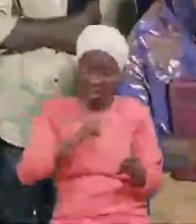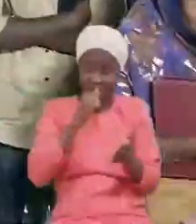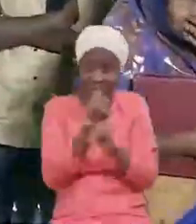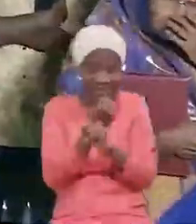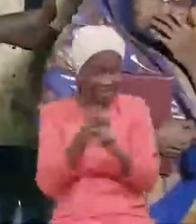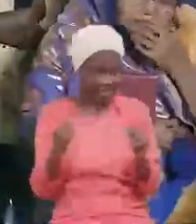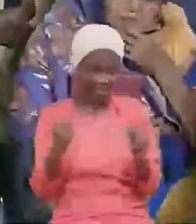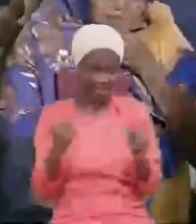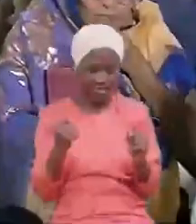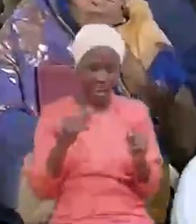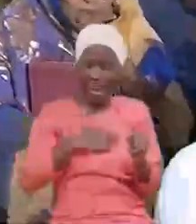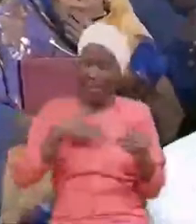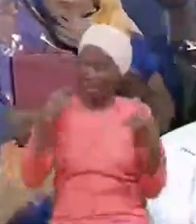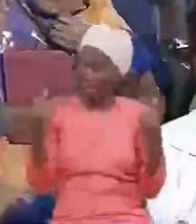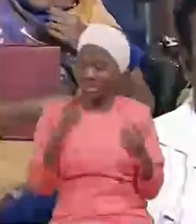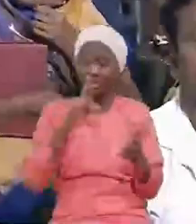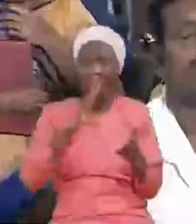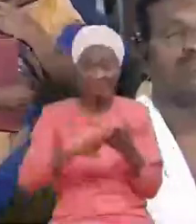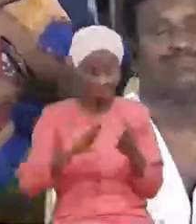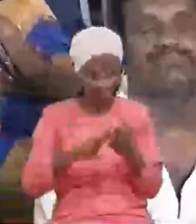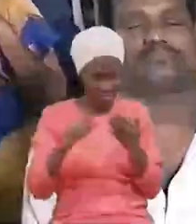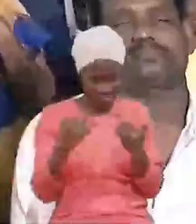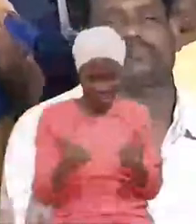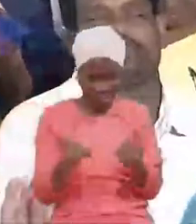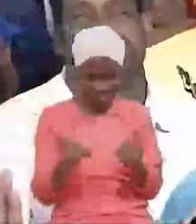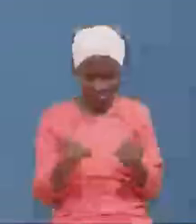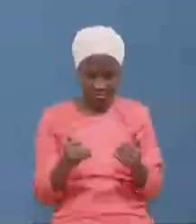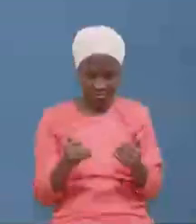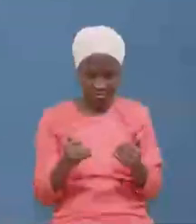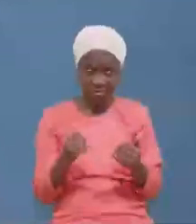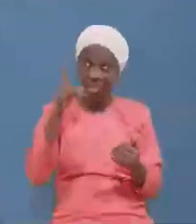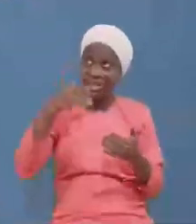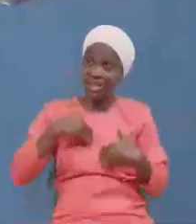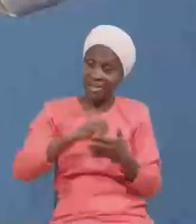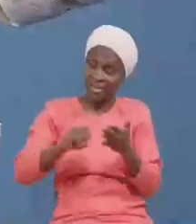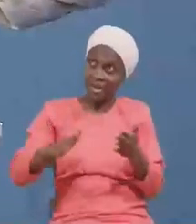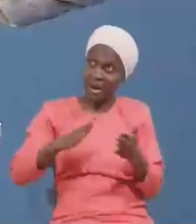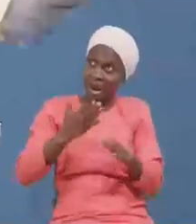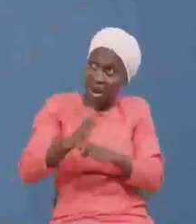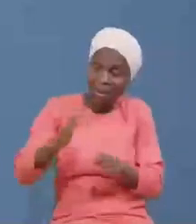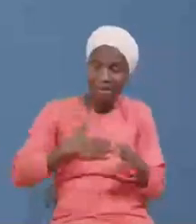Mes péchés sont pardonnés. Il a ôté mes péchés.